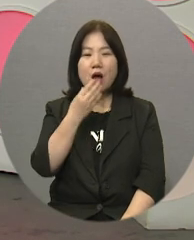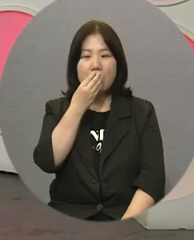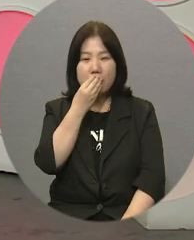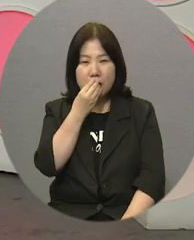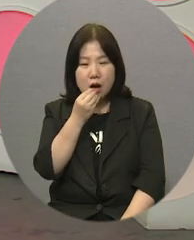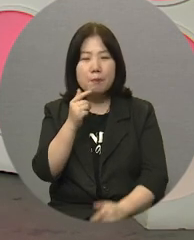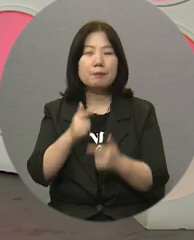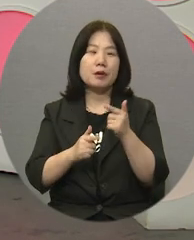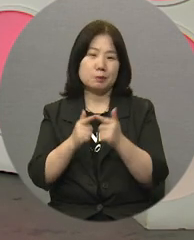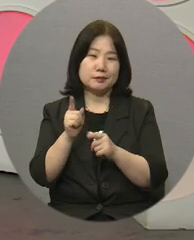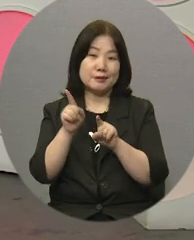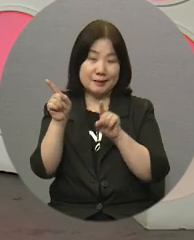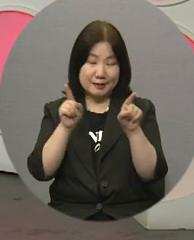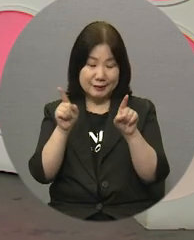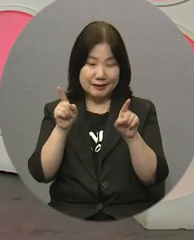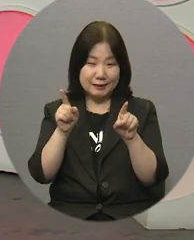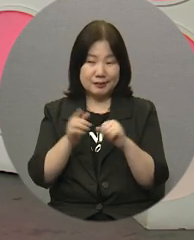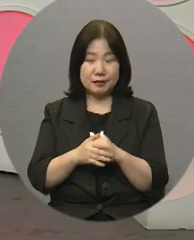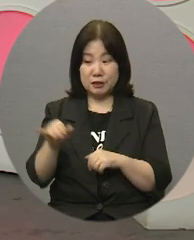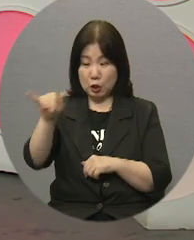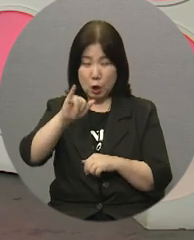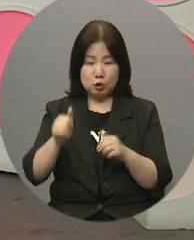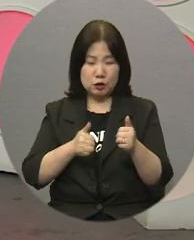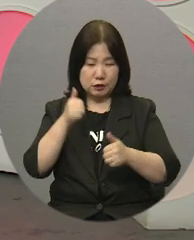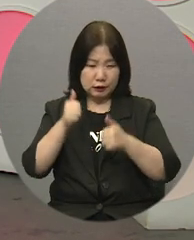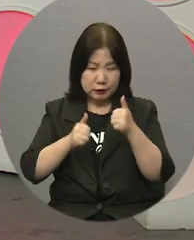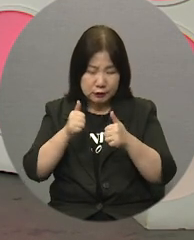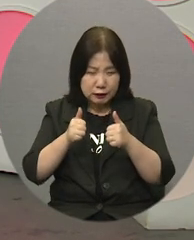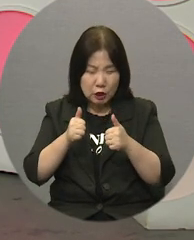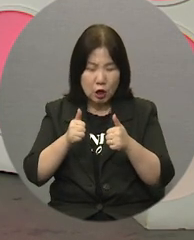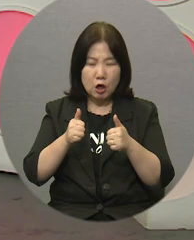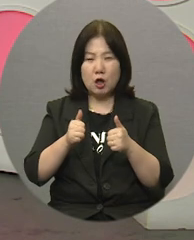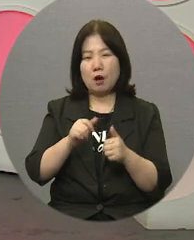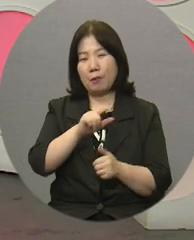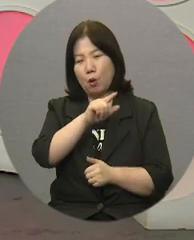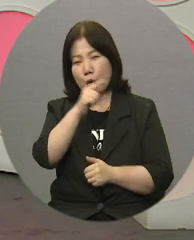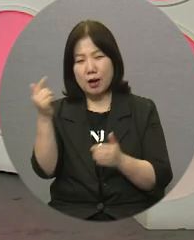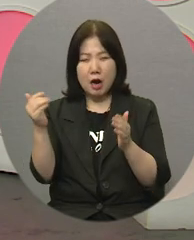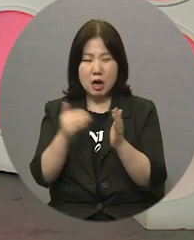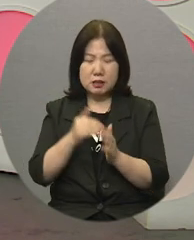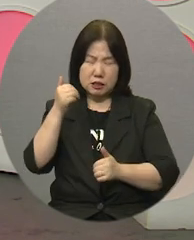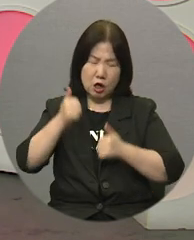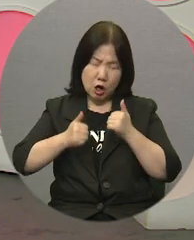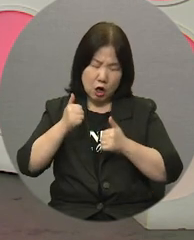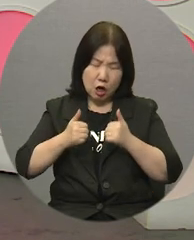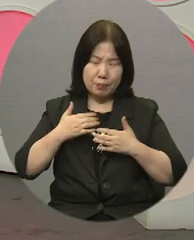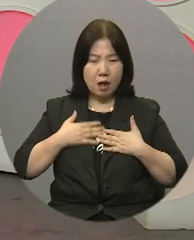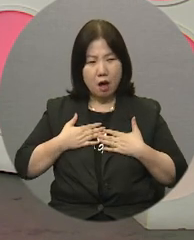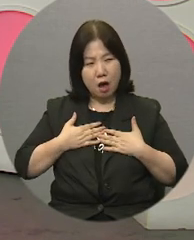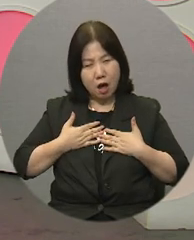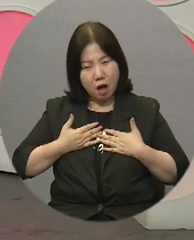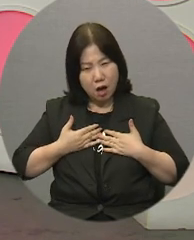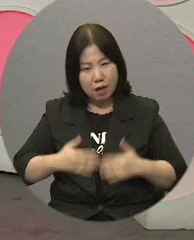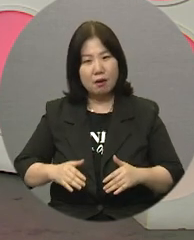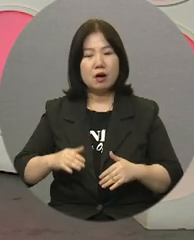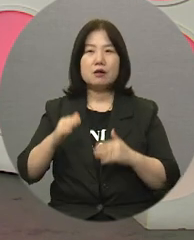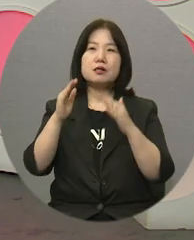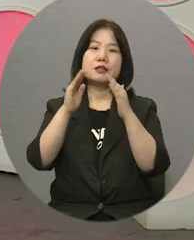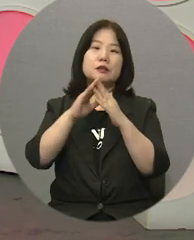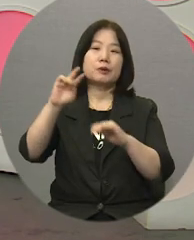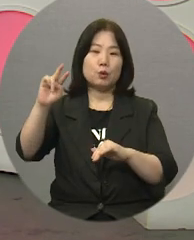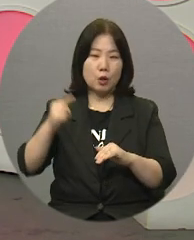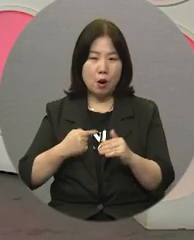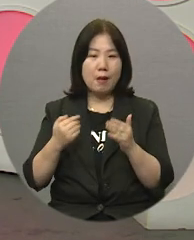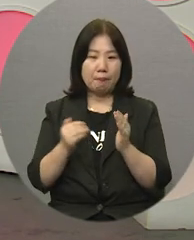감나무가지. 모의고사를 치른 날 아침부터 오후까지 계속된 시험에 지친 채 귀가를